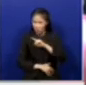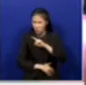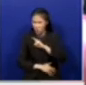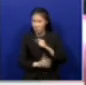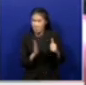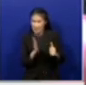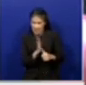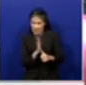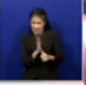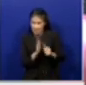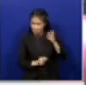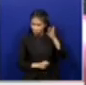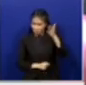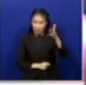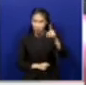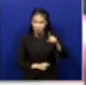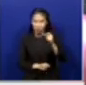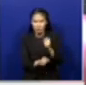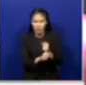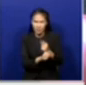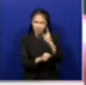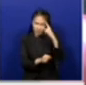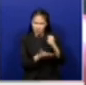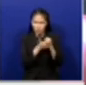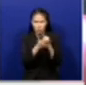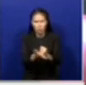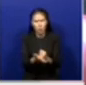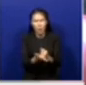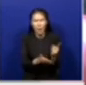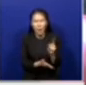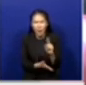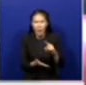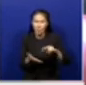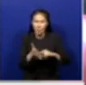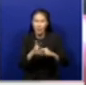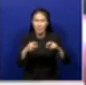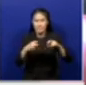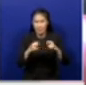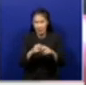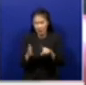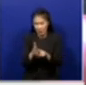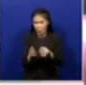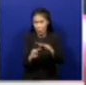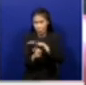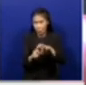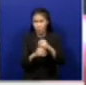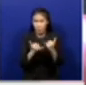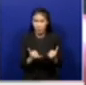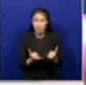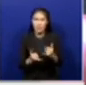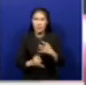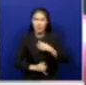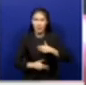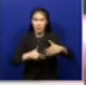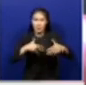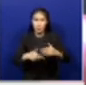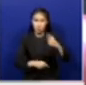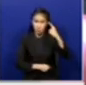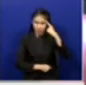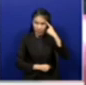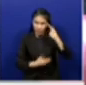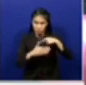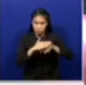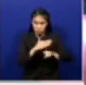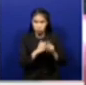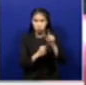การใช้หนี้ในอนาคตจะช่วยอะไรเขาได้บ้างในวิกฤตการณ์ตอนนี้ในพระรา